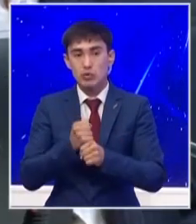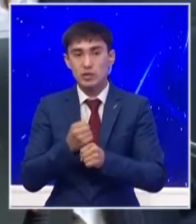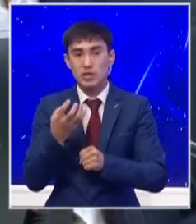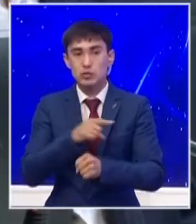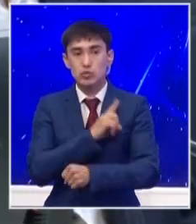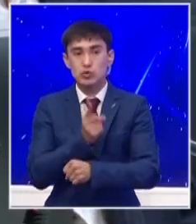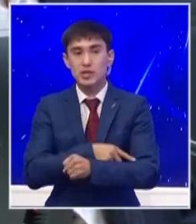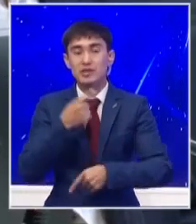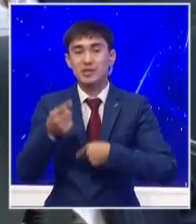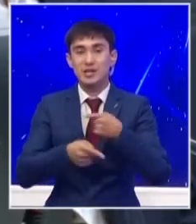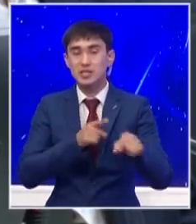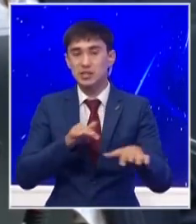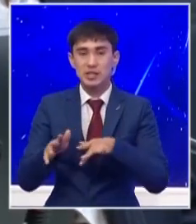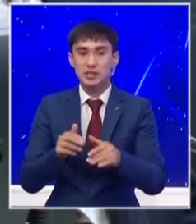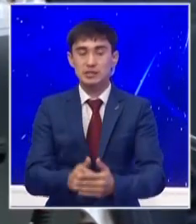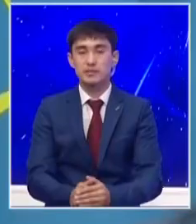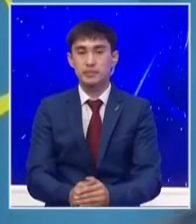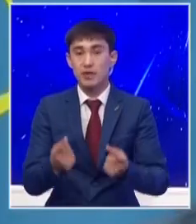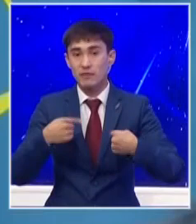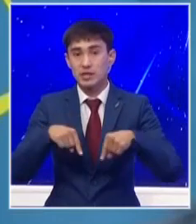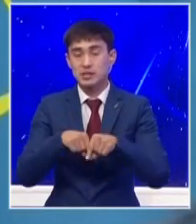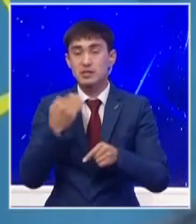также усиления дальнейшей деятельности в